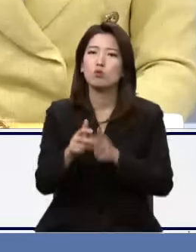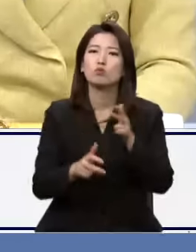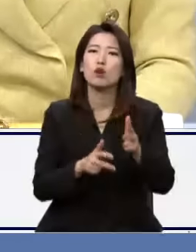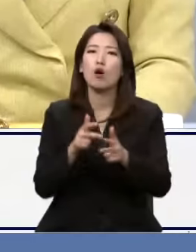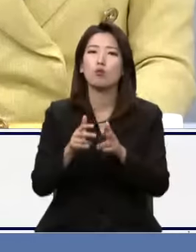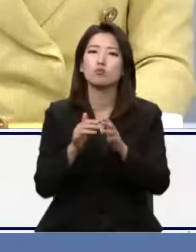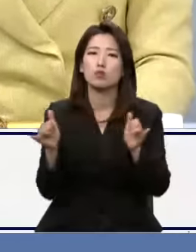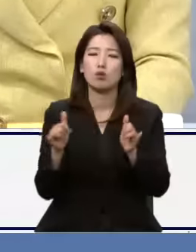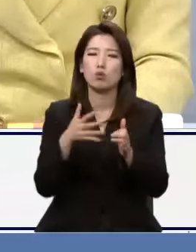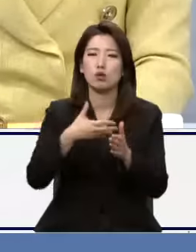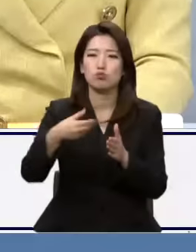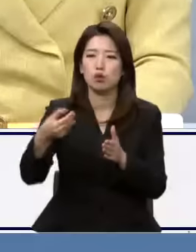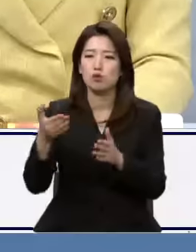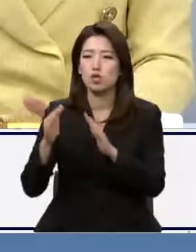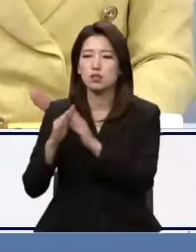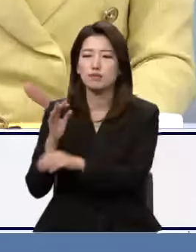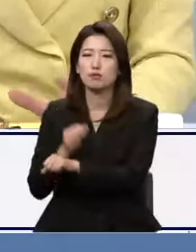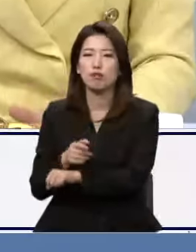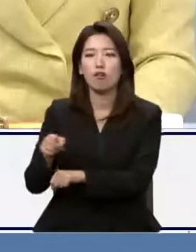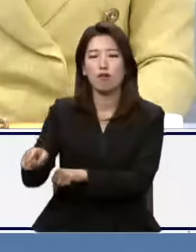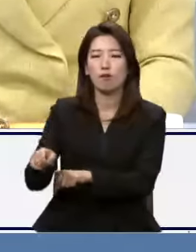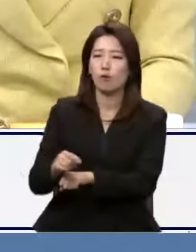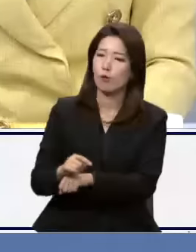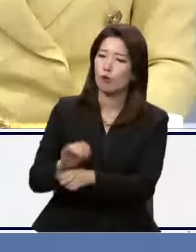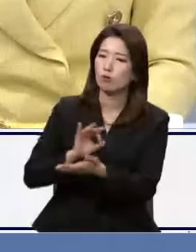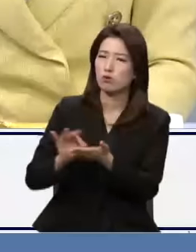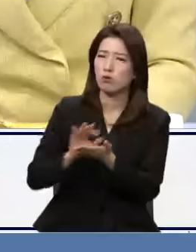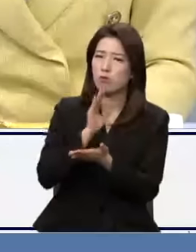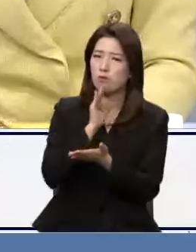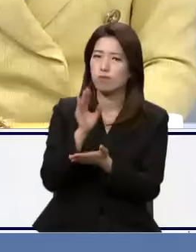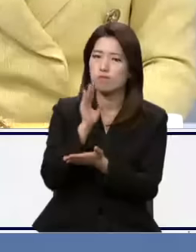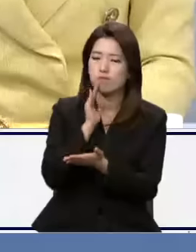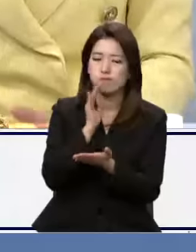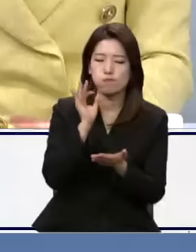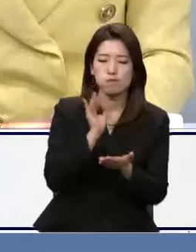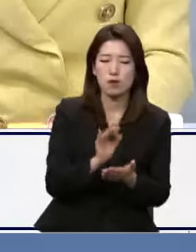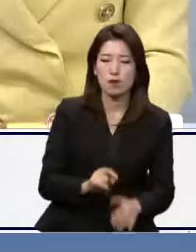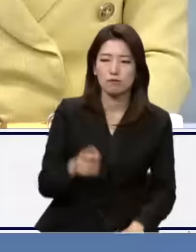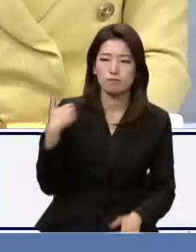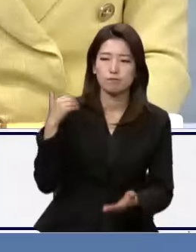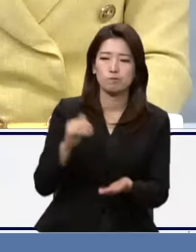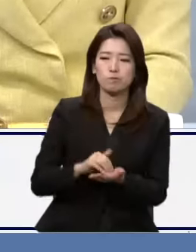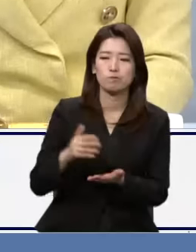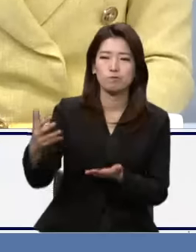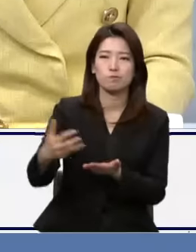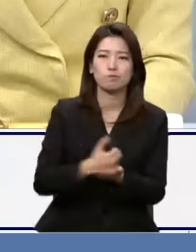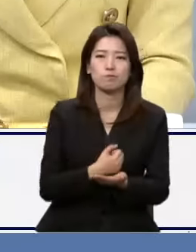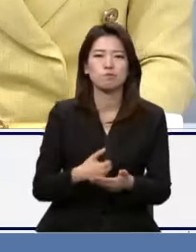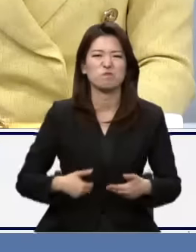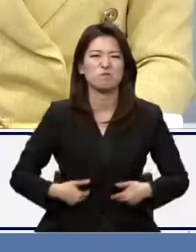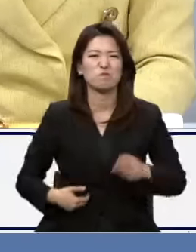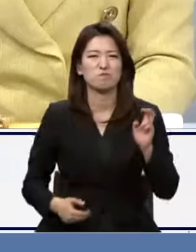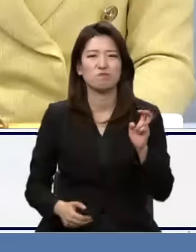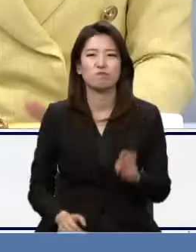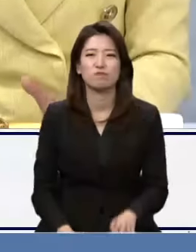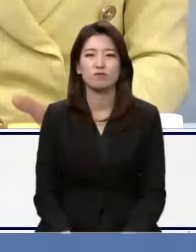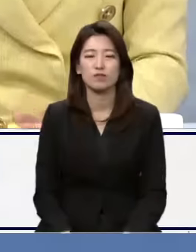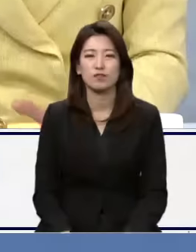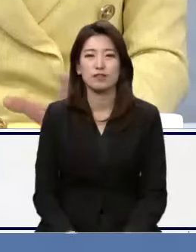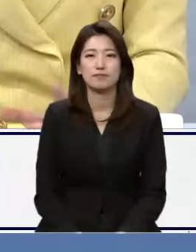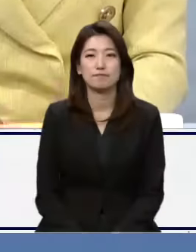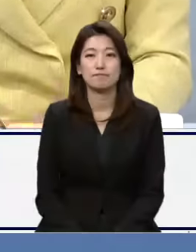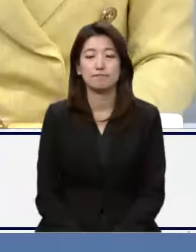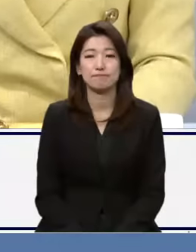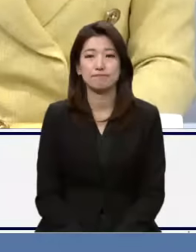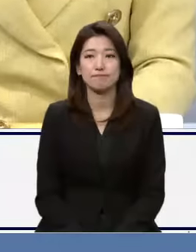한다면 뭐 당연히 금융 기간이라고 볼 수 있는 세마을 금고도 대출금 회수하는 절차를 밟을 수밖에 없을 것 같습니다 뭐 그런 절차가